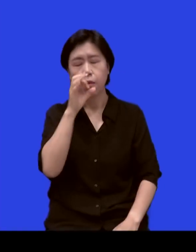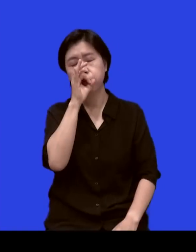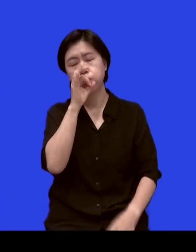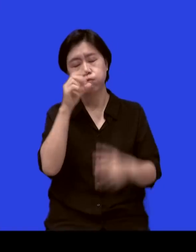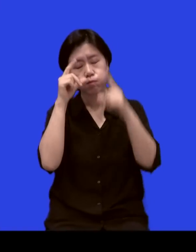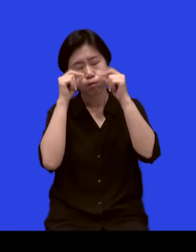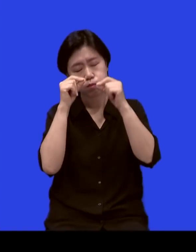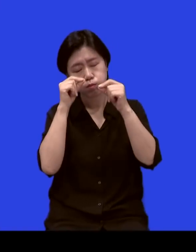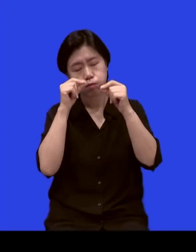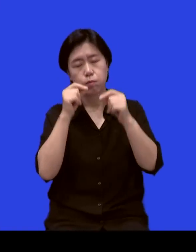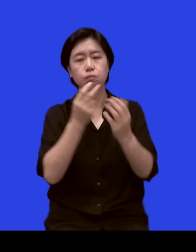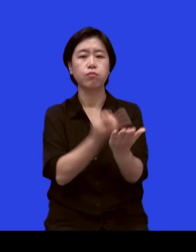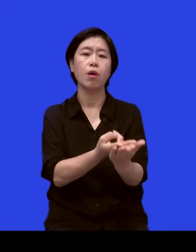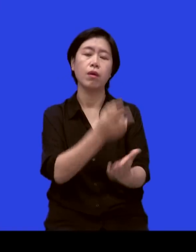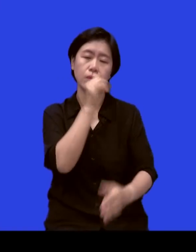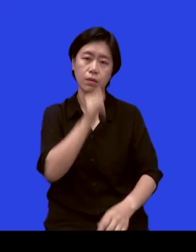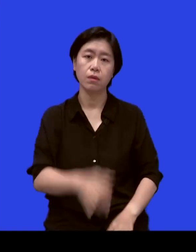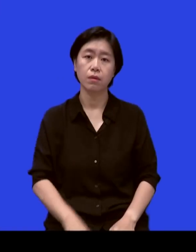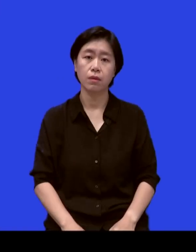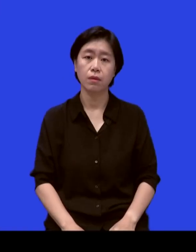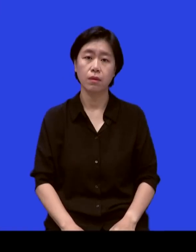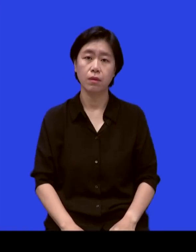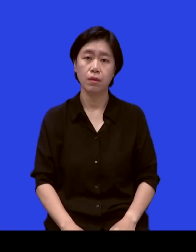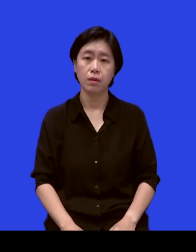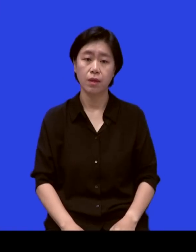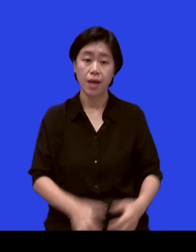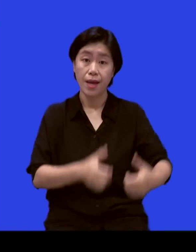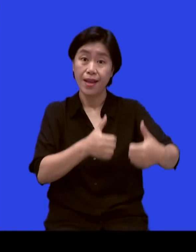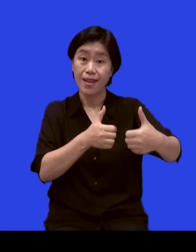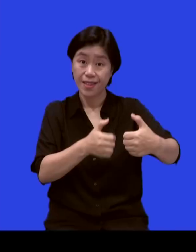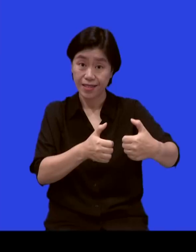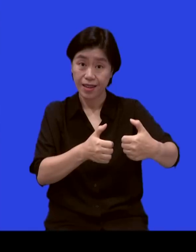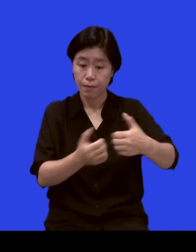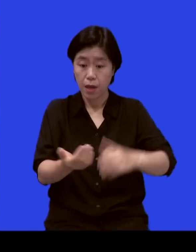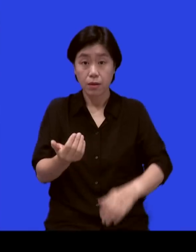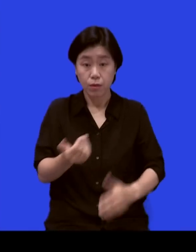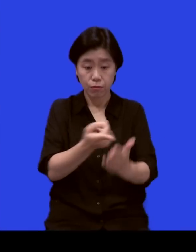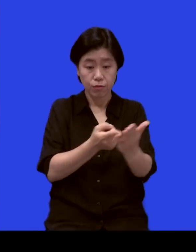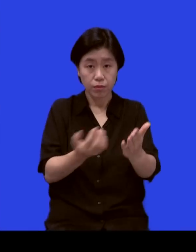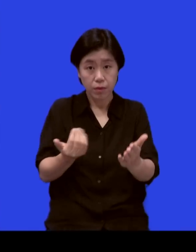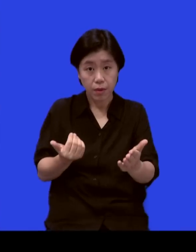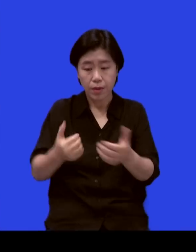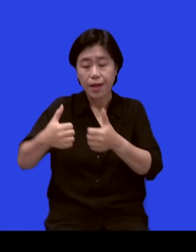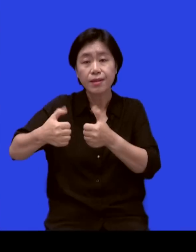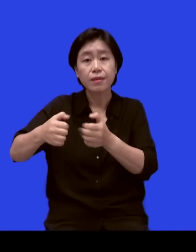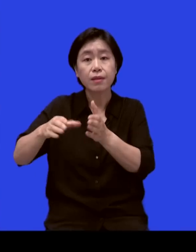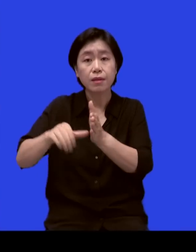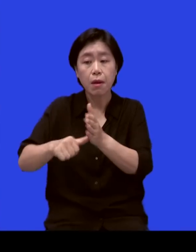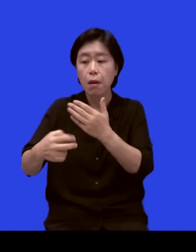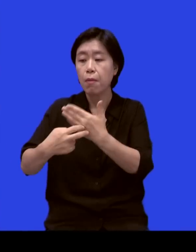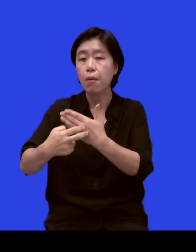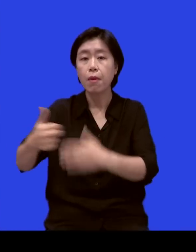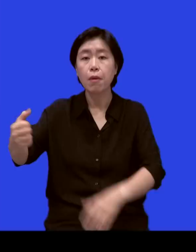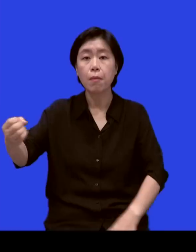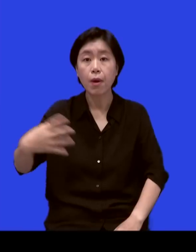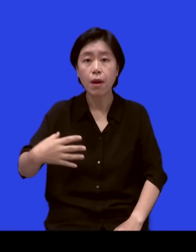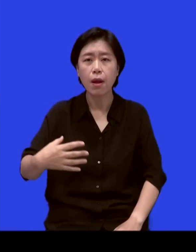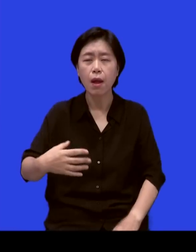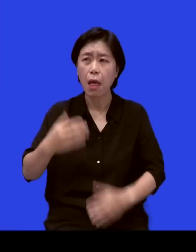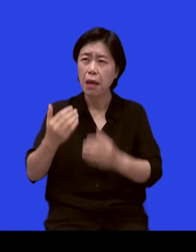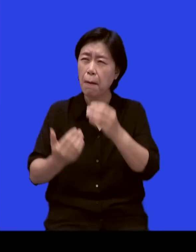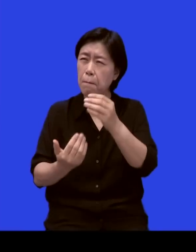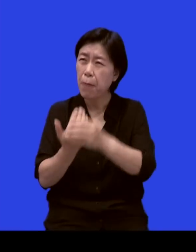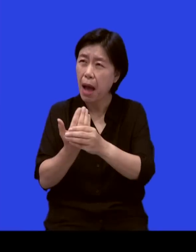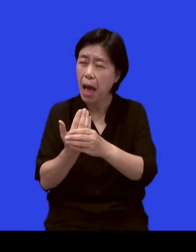왜냐면 그때 상담 받을 때도 그랬거든요. 1% 사고 확률이 1% 미만이라고 했으니까. 어쨌든 그러고 나서